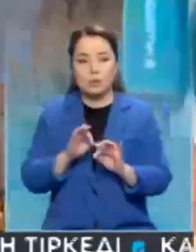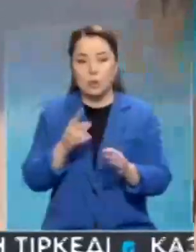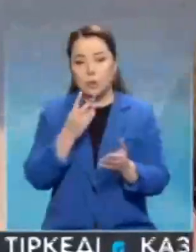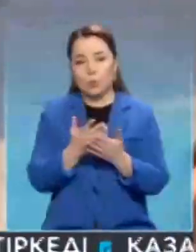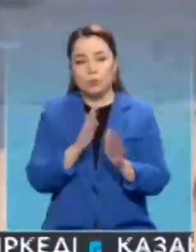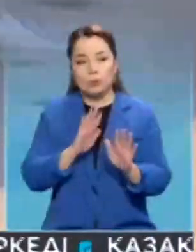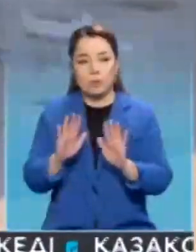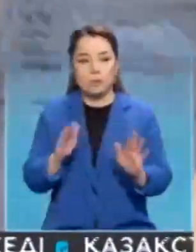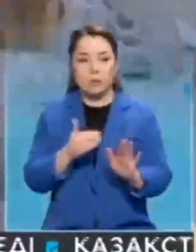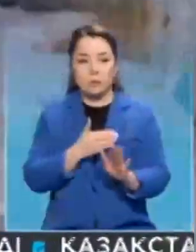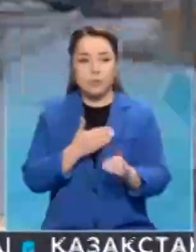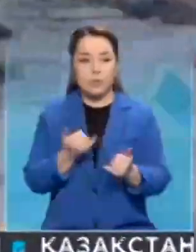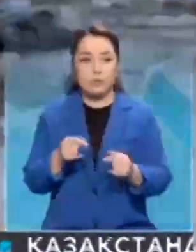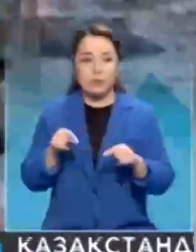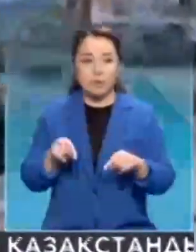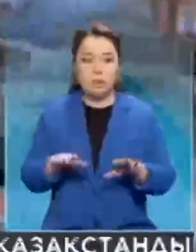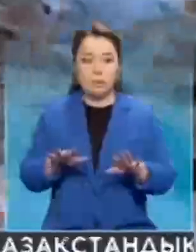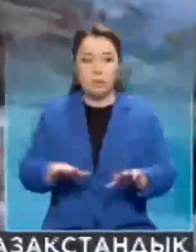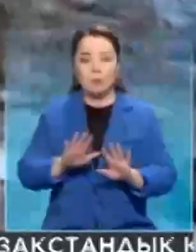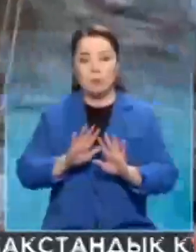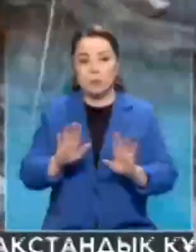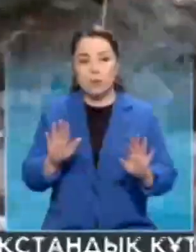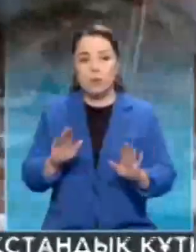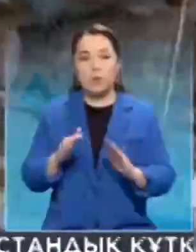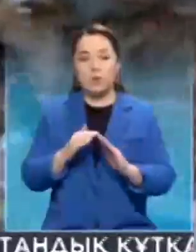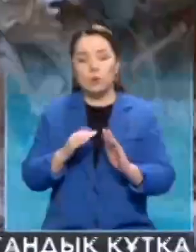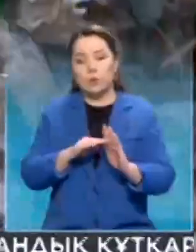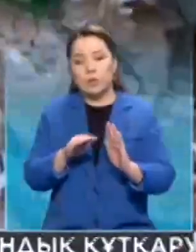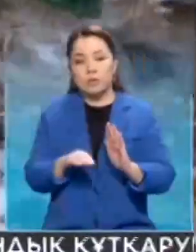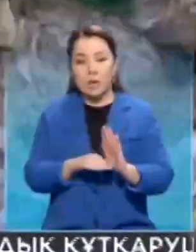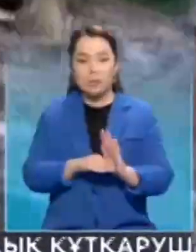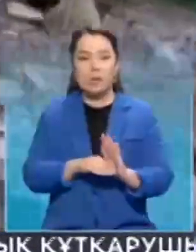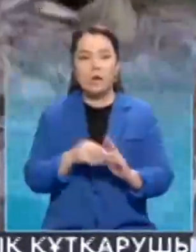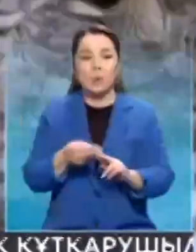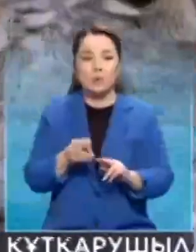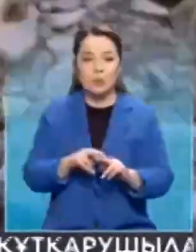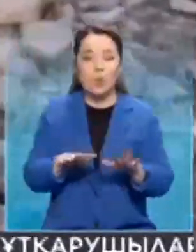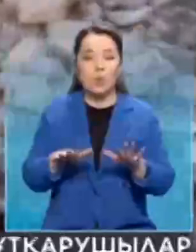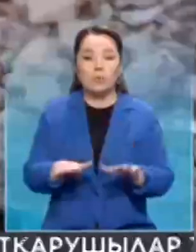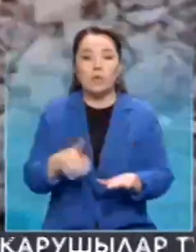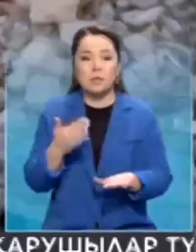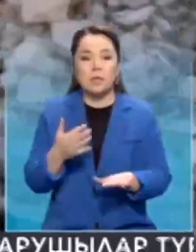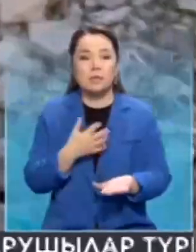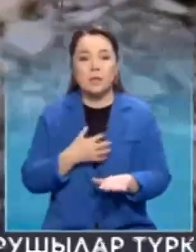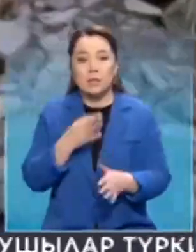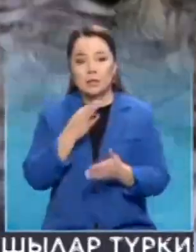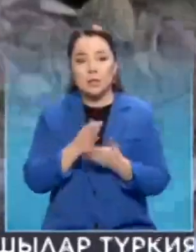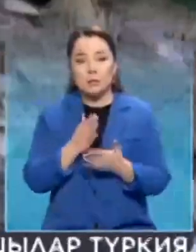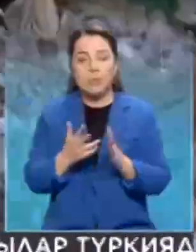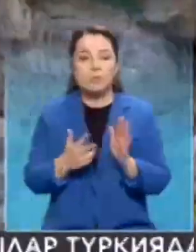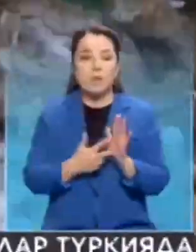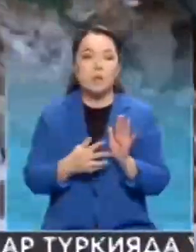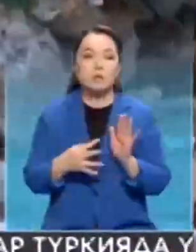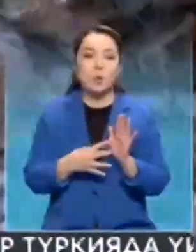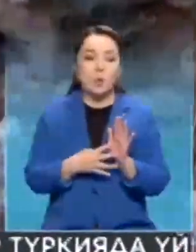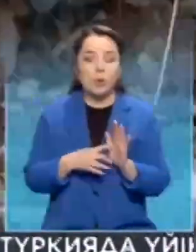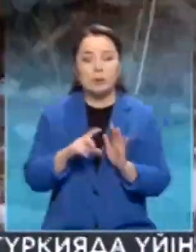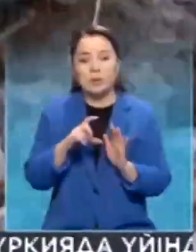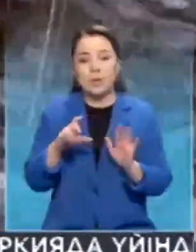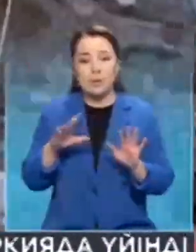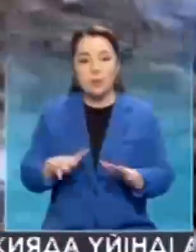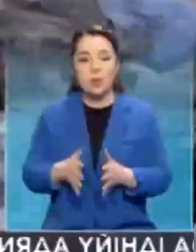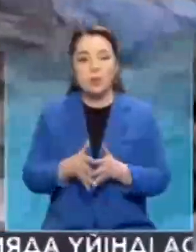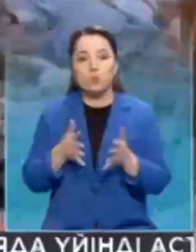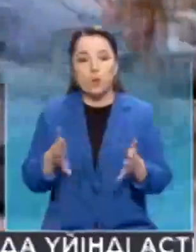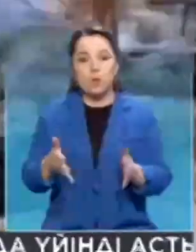соларды көрсетейін. Міне, мына жақтарда көріп тұрсаңыз үйінділер. Бұл үйінділердің орнында негізінде 8-9 қабатты